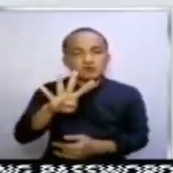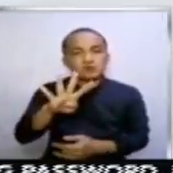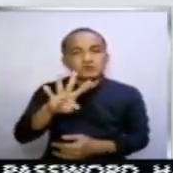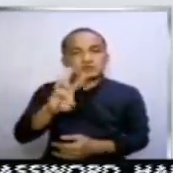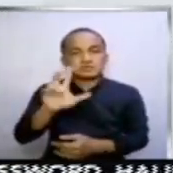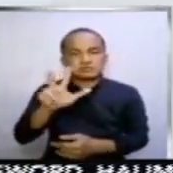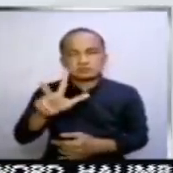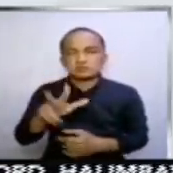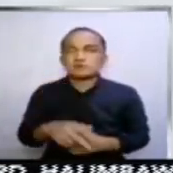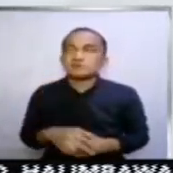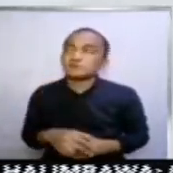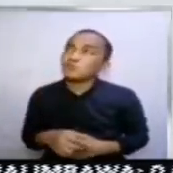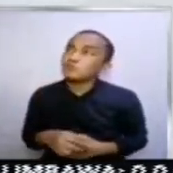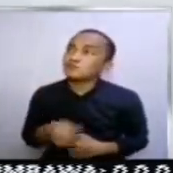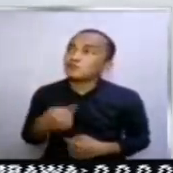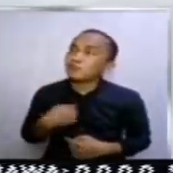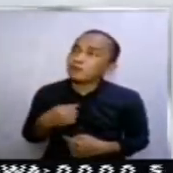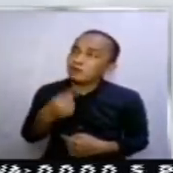na? Nasura.